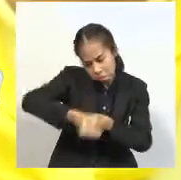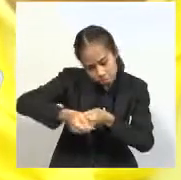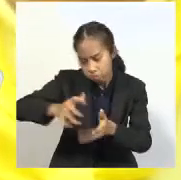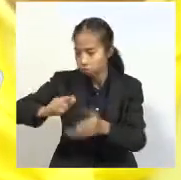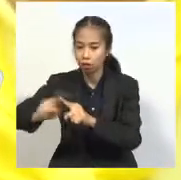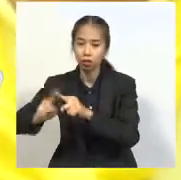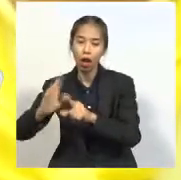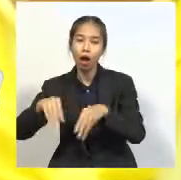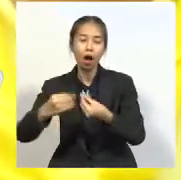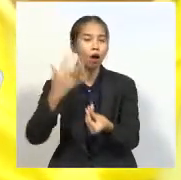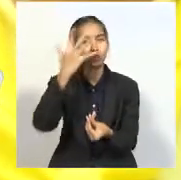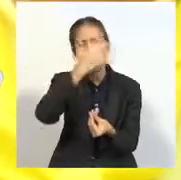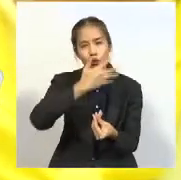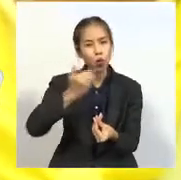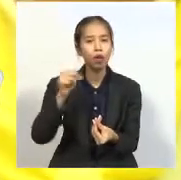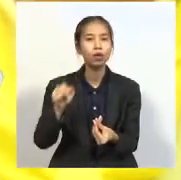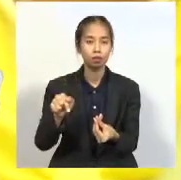ป็นการ